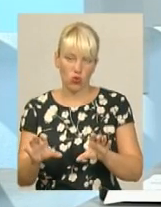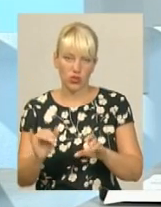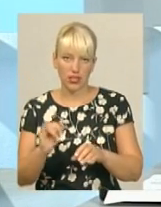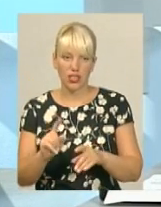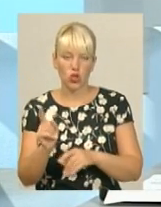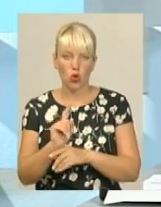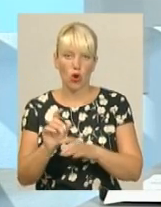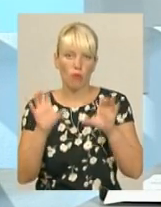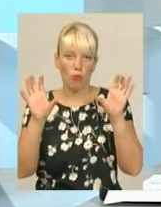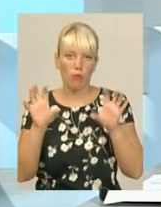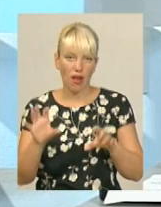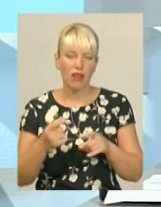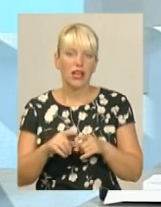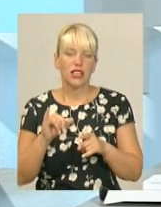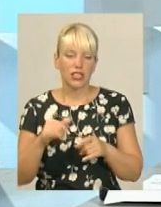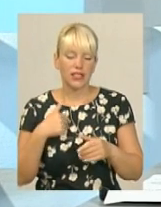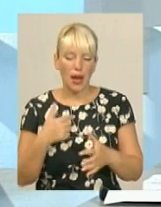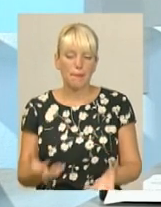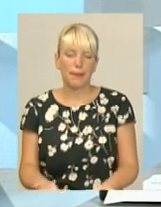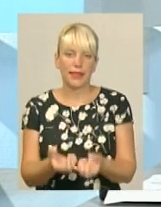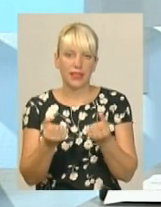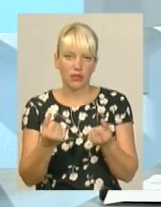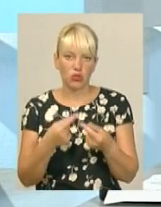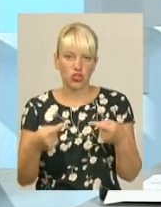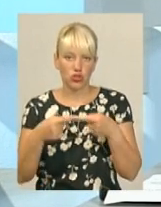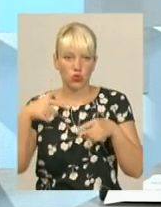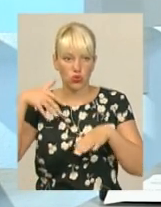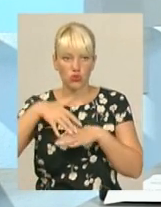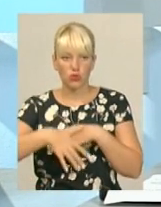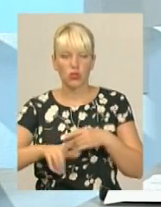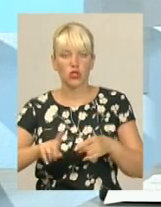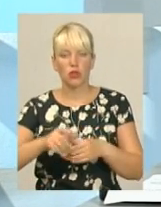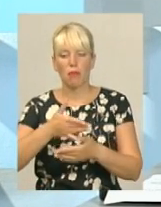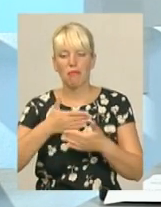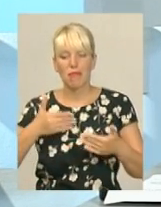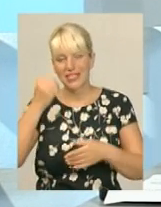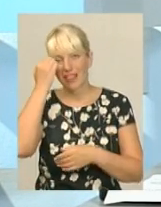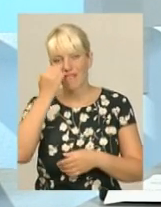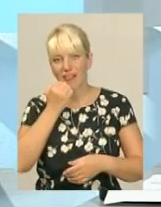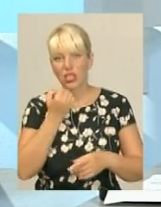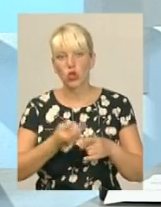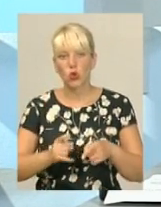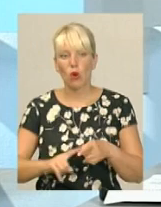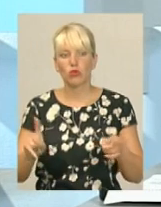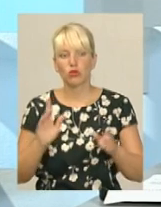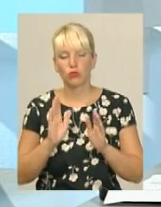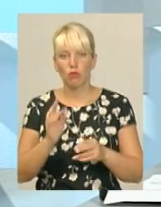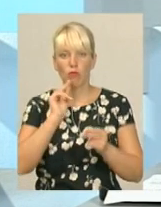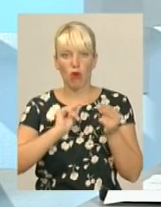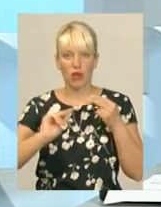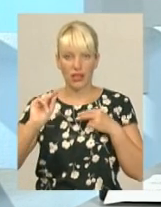абсолютно підтримую і абсолютно чітко розумію, що ми завдяки тому, що будемо